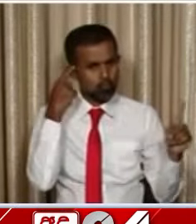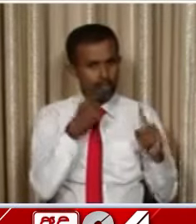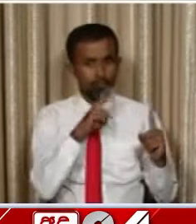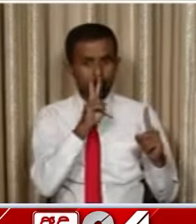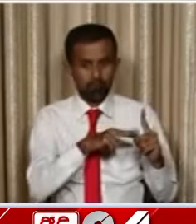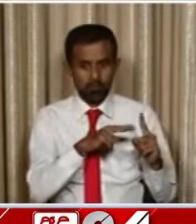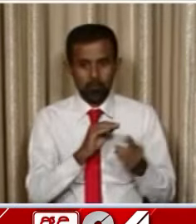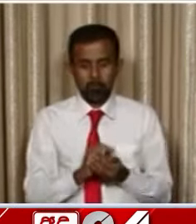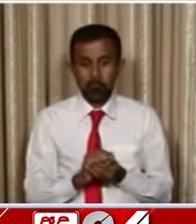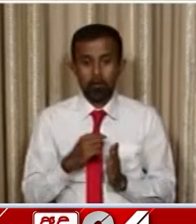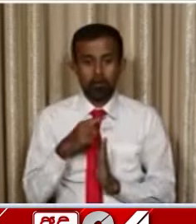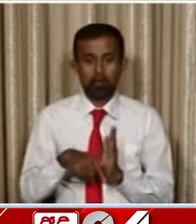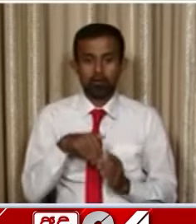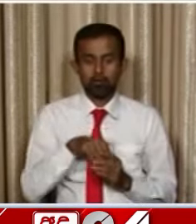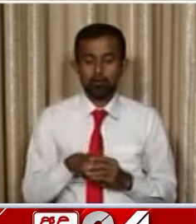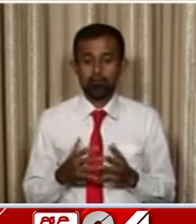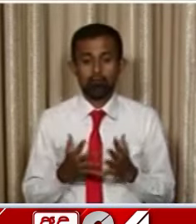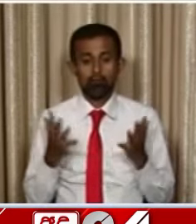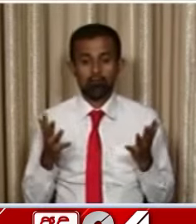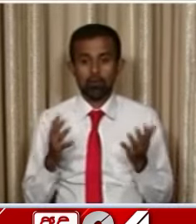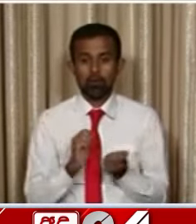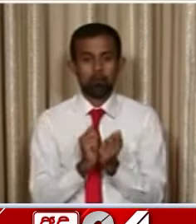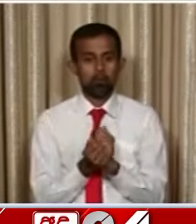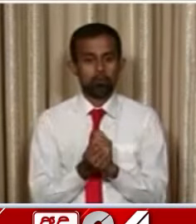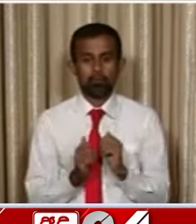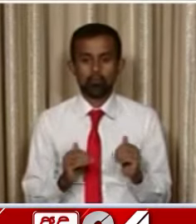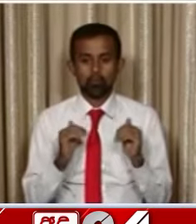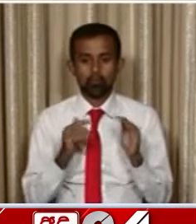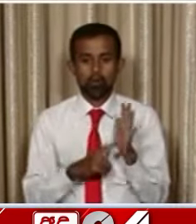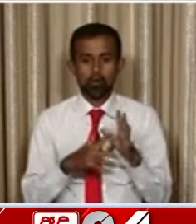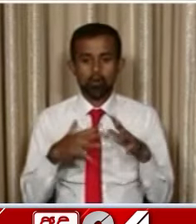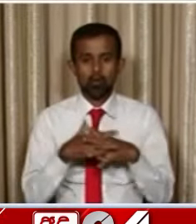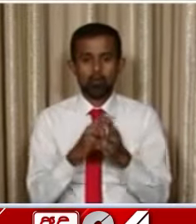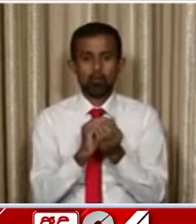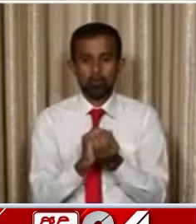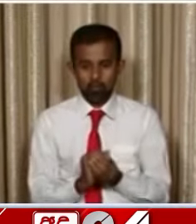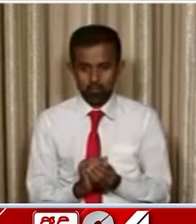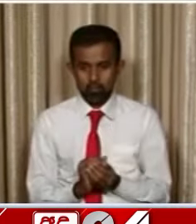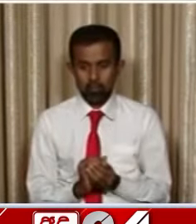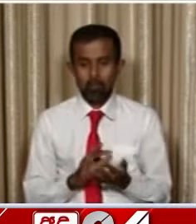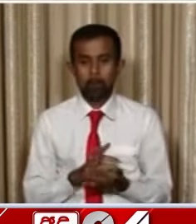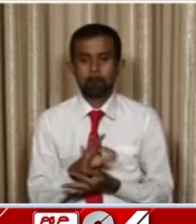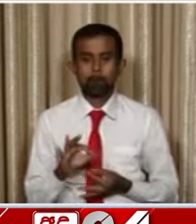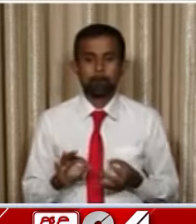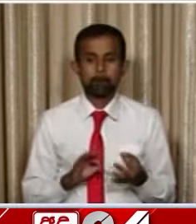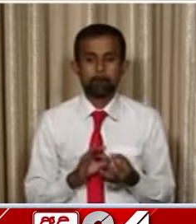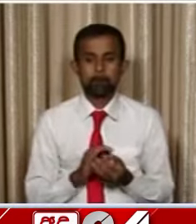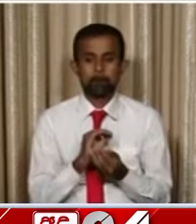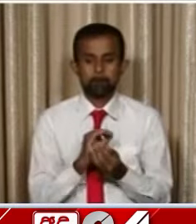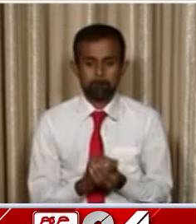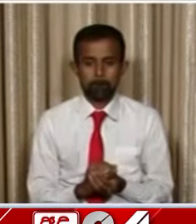තැබුවේද අප රට තුළ විශාල පරිවර්තනයක් සිදු කරමින් නීතිය ආරක්ෂා කර ගනිමින් ප්‍රජාතන්ත්‍රවාදය